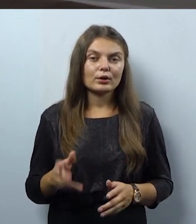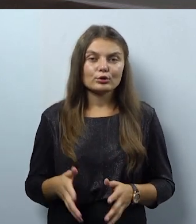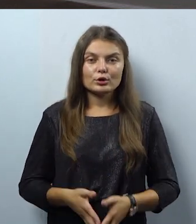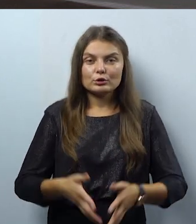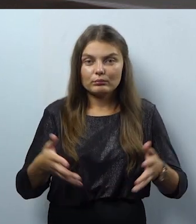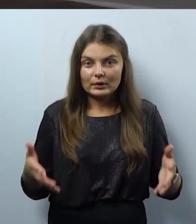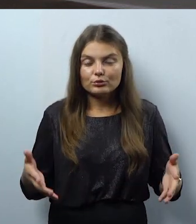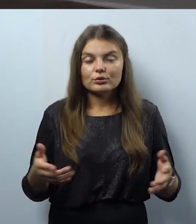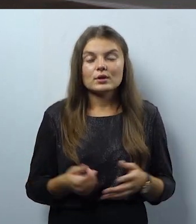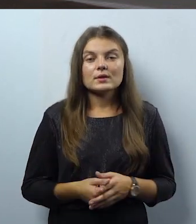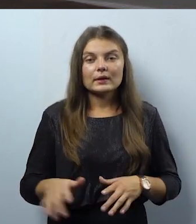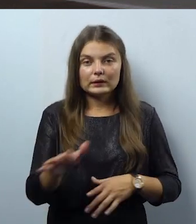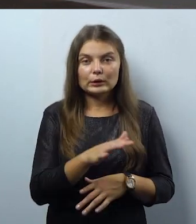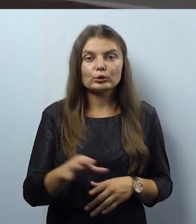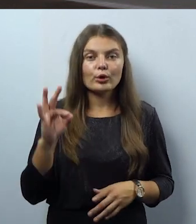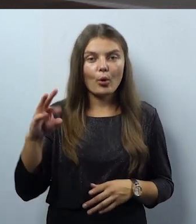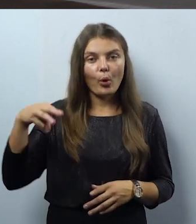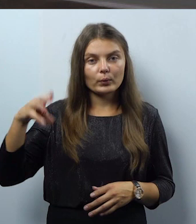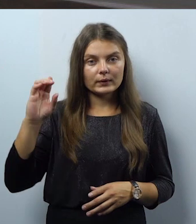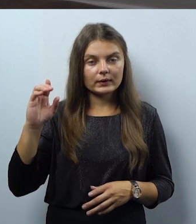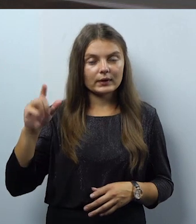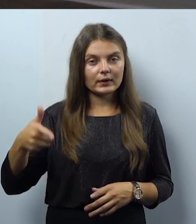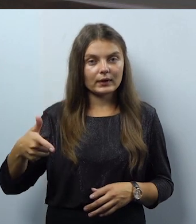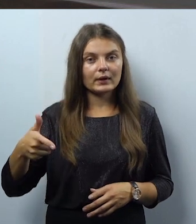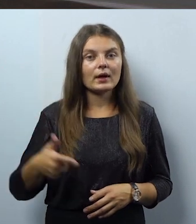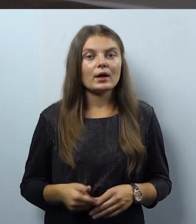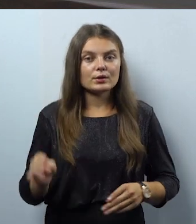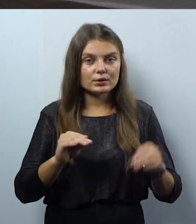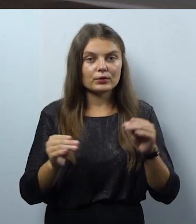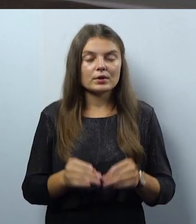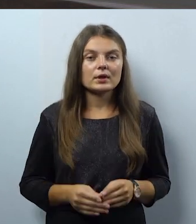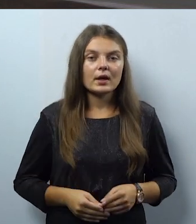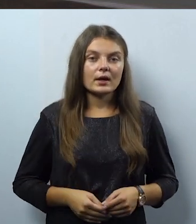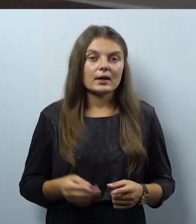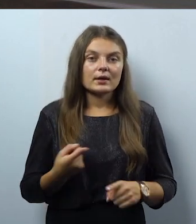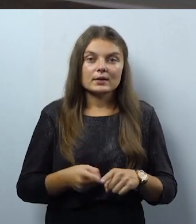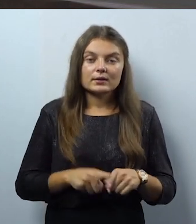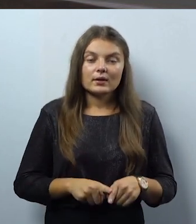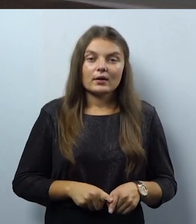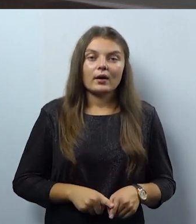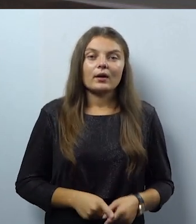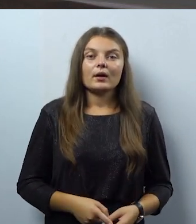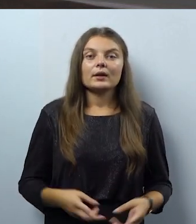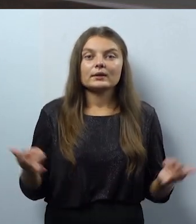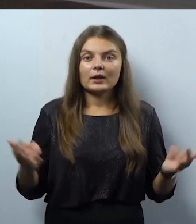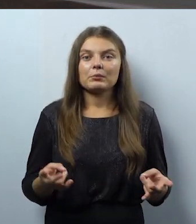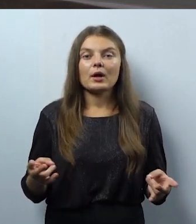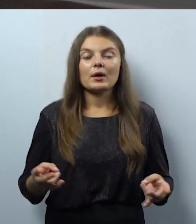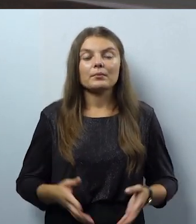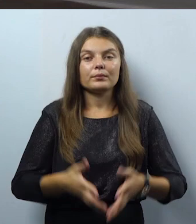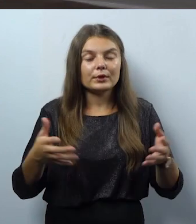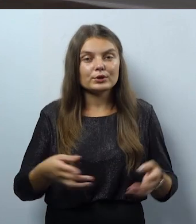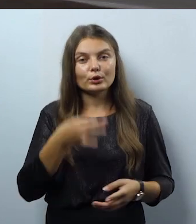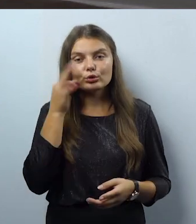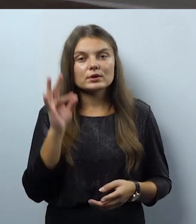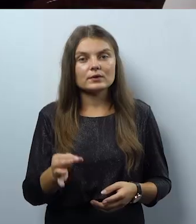об'єднана територіальна громада, і вона вже є, то очевидно, що це потрібно більше фахівців, це потрібно більше діагностичного обладнання. Що в